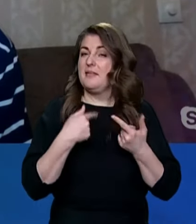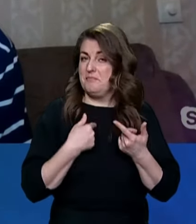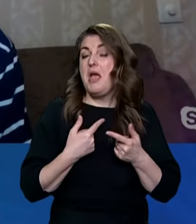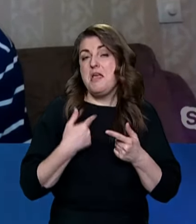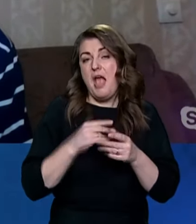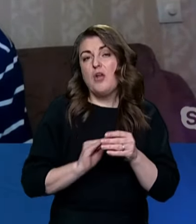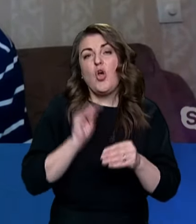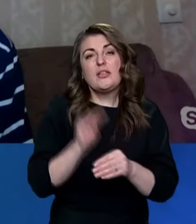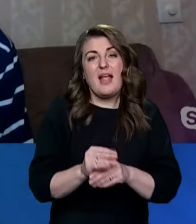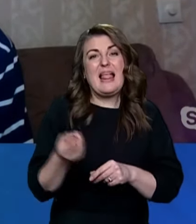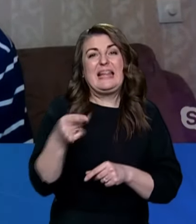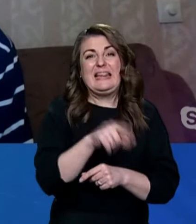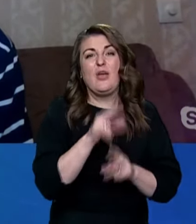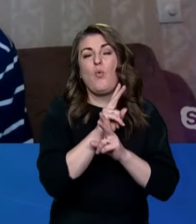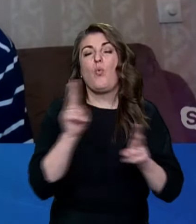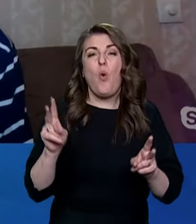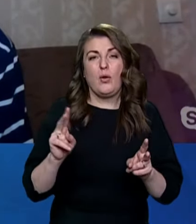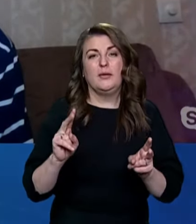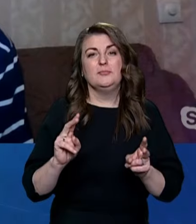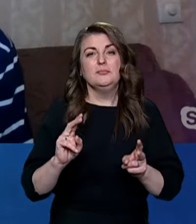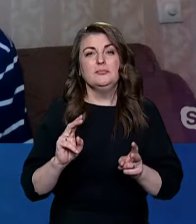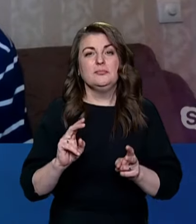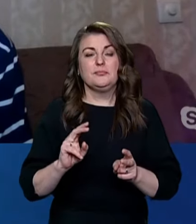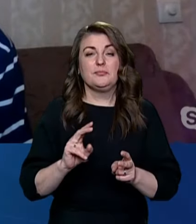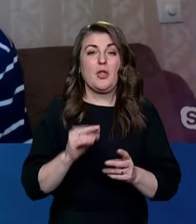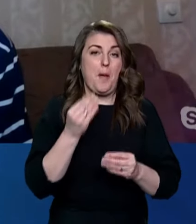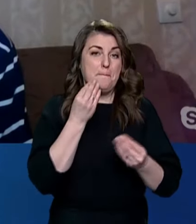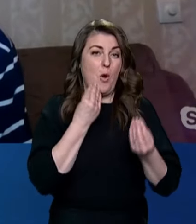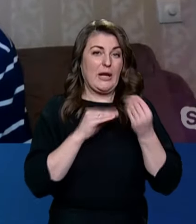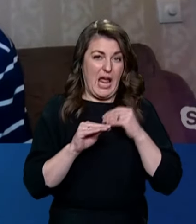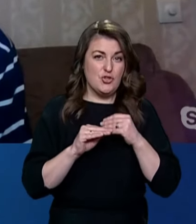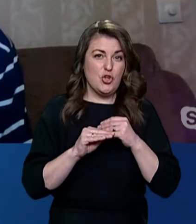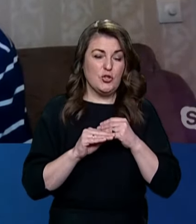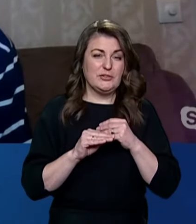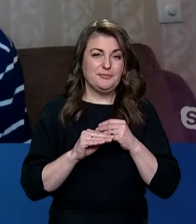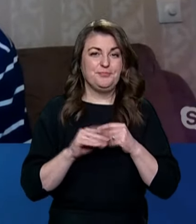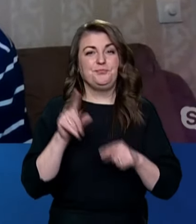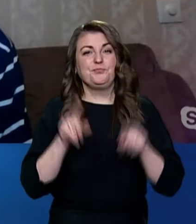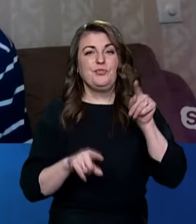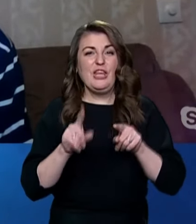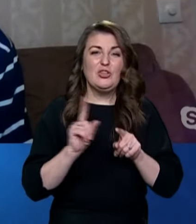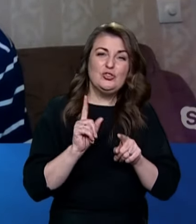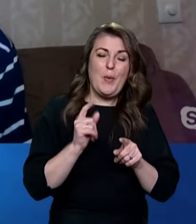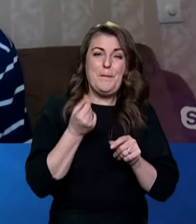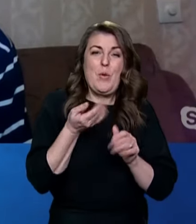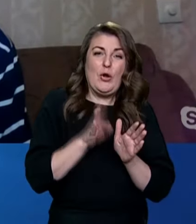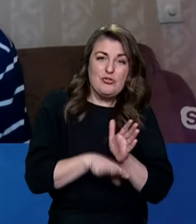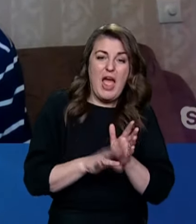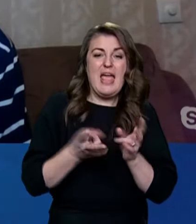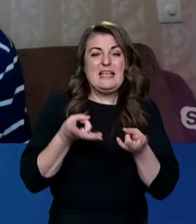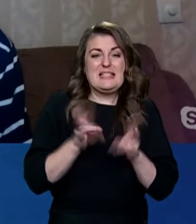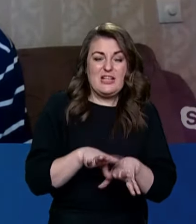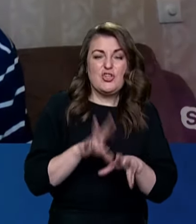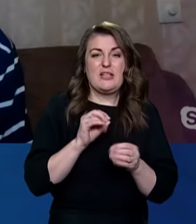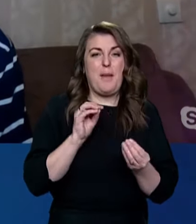що я додала тих, у кого покращилося – дещо погіршилося і залишилося на